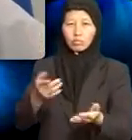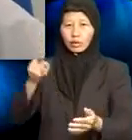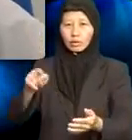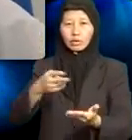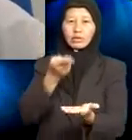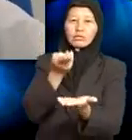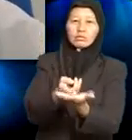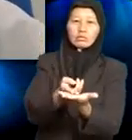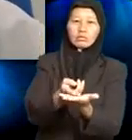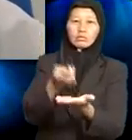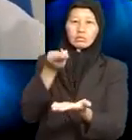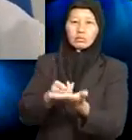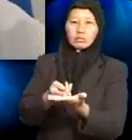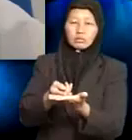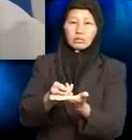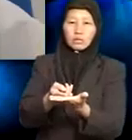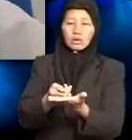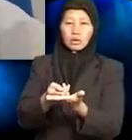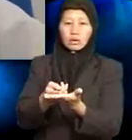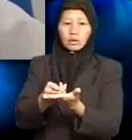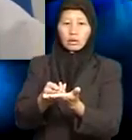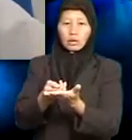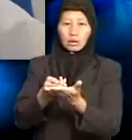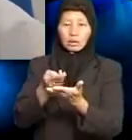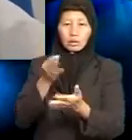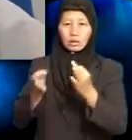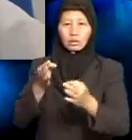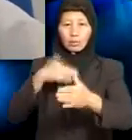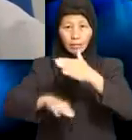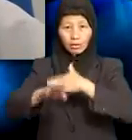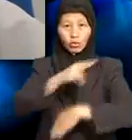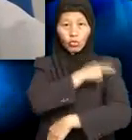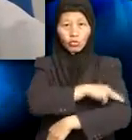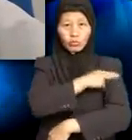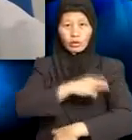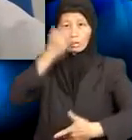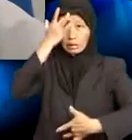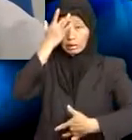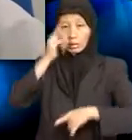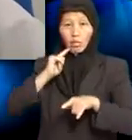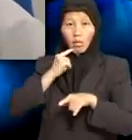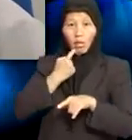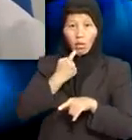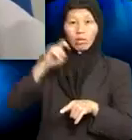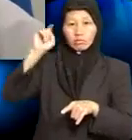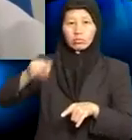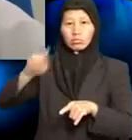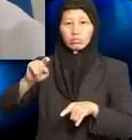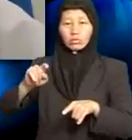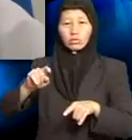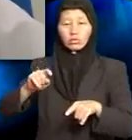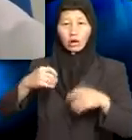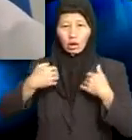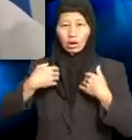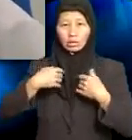terlantar. Contohnya bila dia dimasukkan ke ward kerana keadaan penyakit yang serius, jadi dia terpaksa memakai